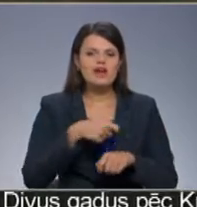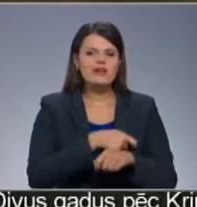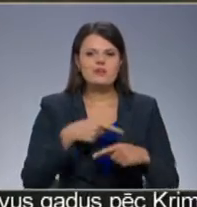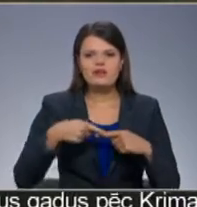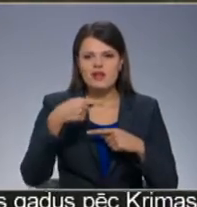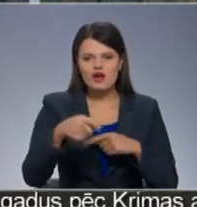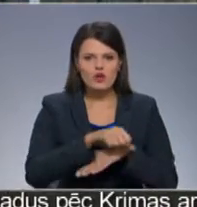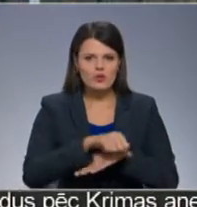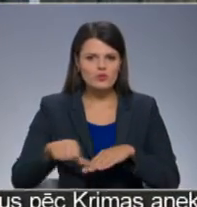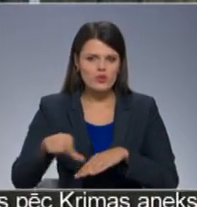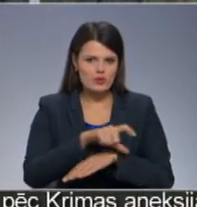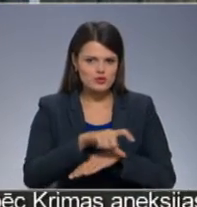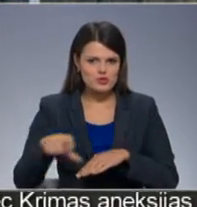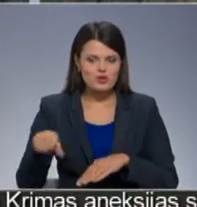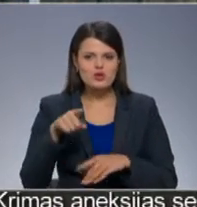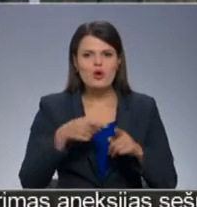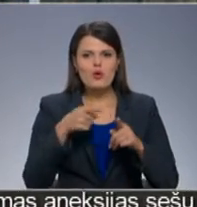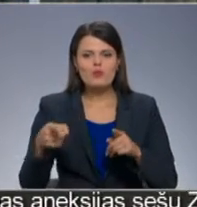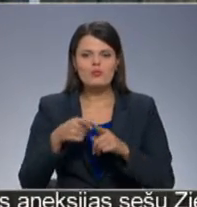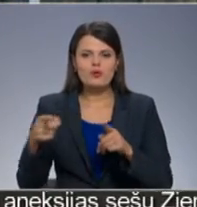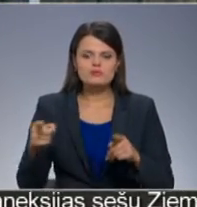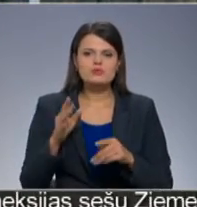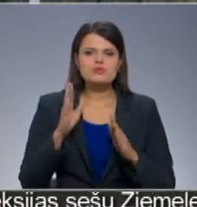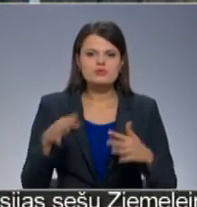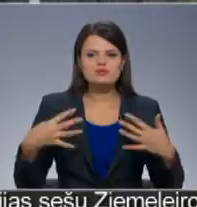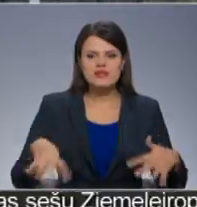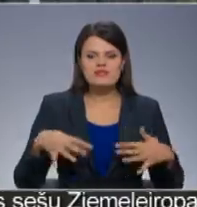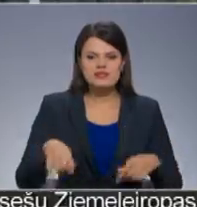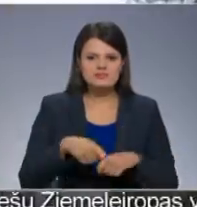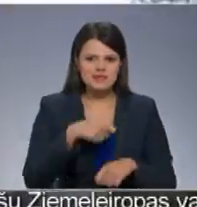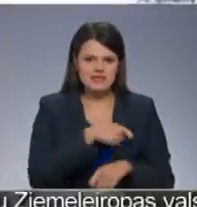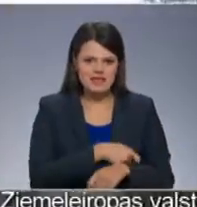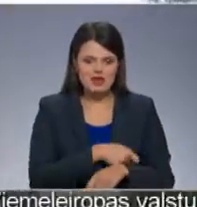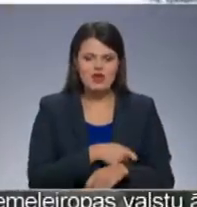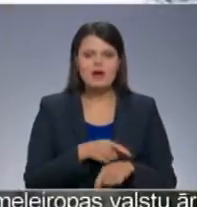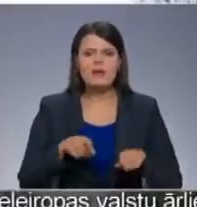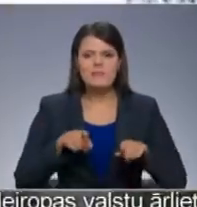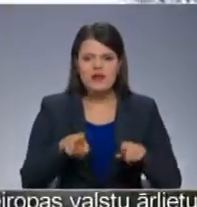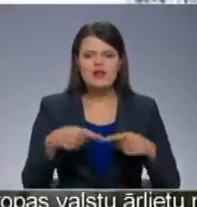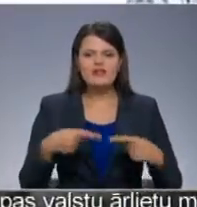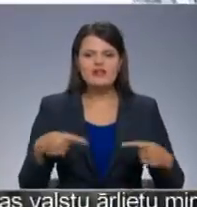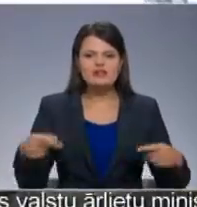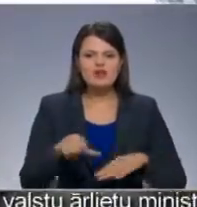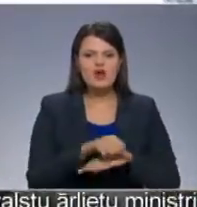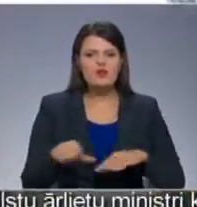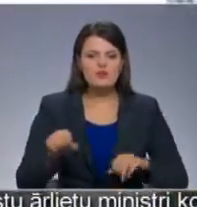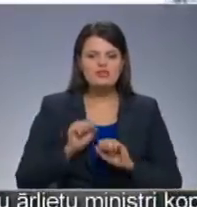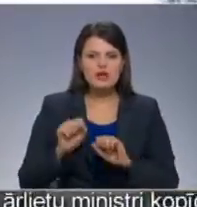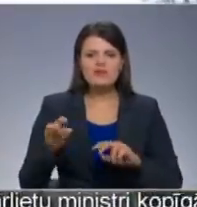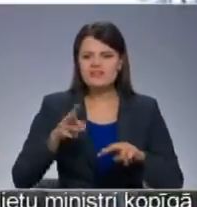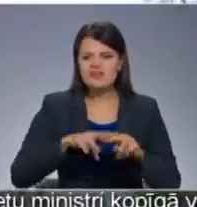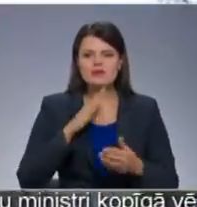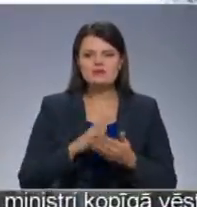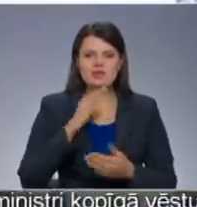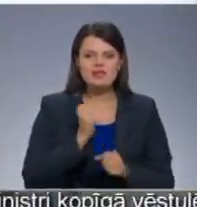gara robežjosla. Uz tās pa posmiem žoga garums sasniegs 90 km. Paralēli dažādās robežu apsardzības vietās